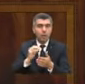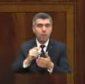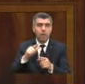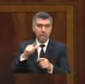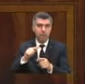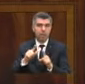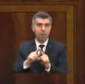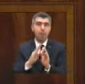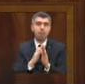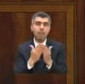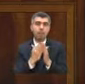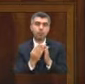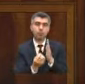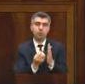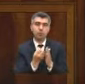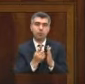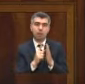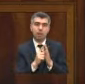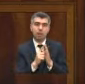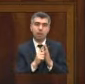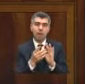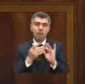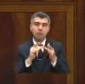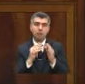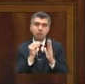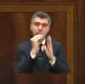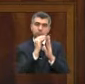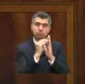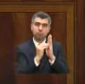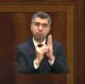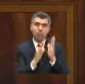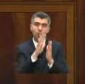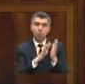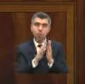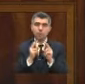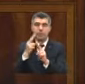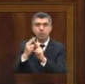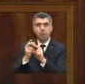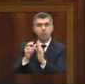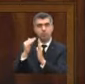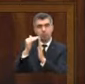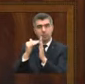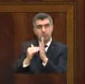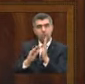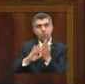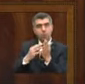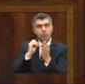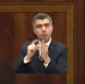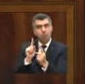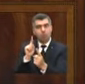والهشة، واعتماد قاعدة معطيات موحدة خاصة بهذه الفئات بهدف ضمان